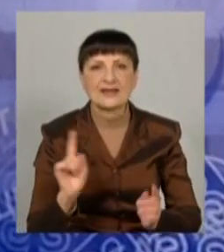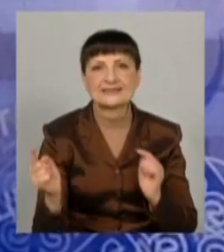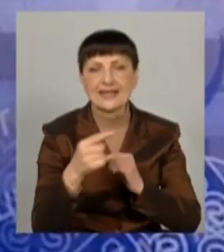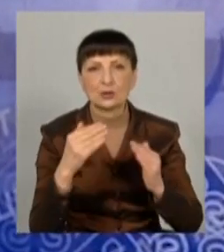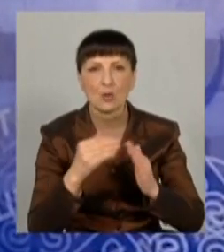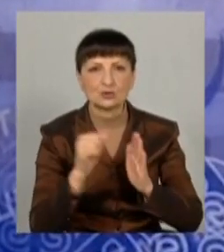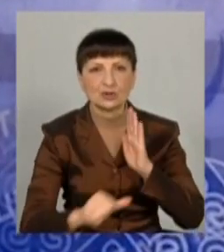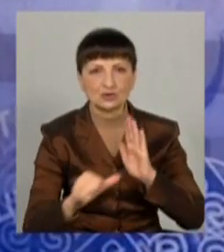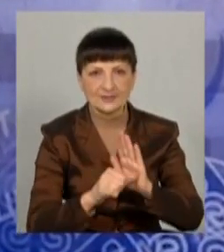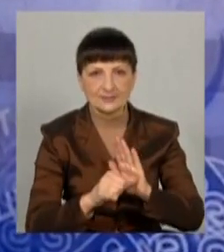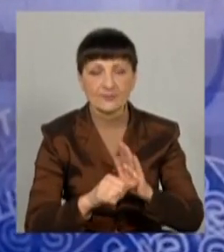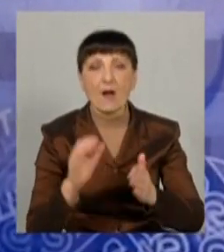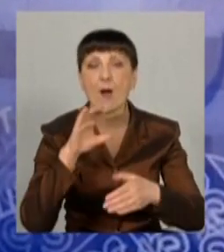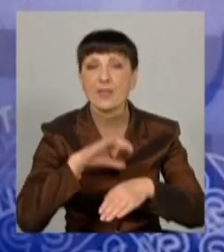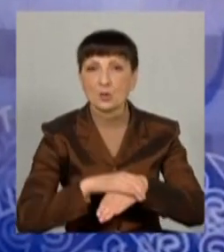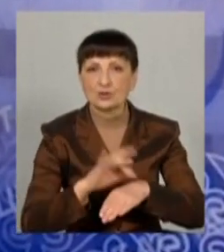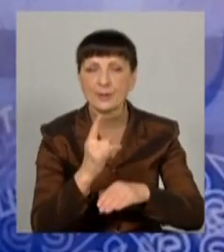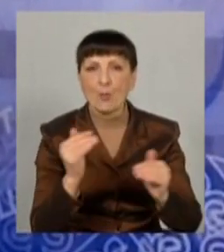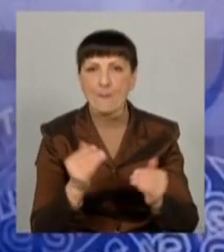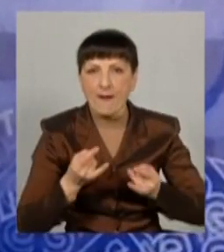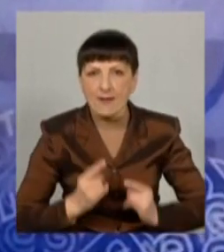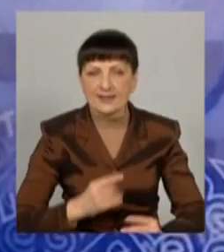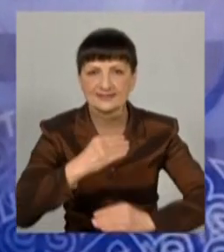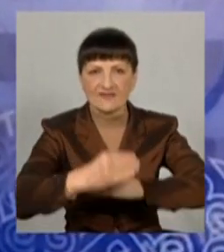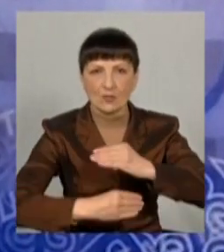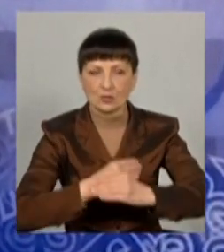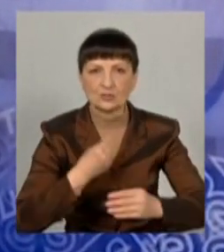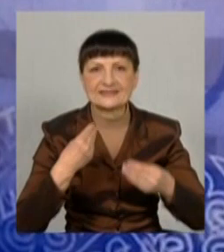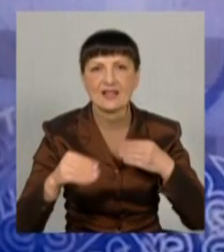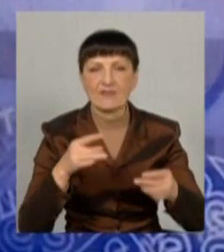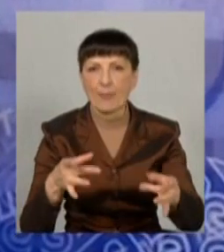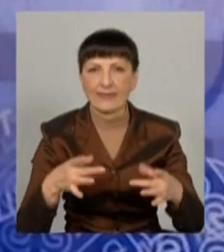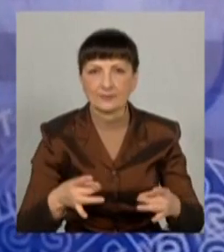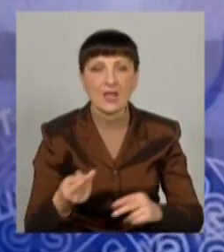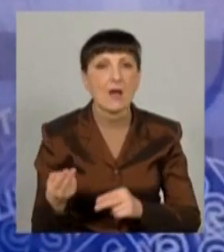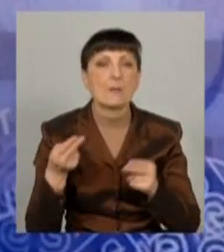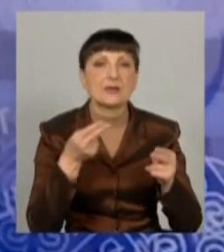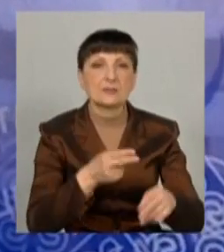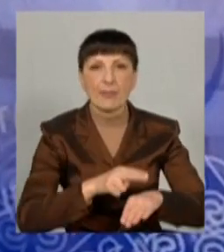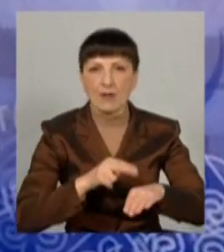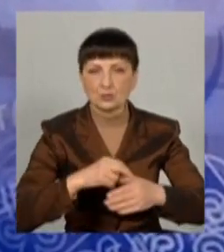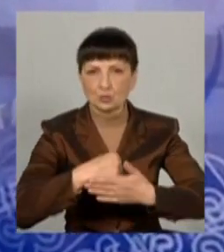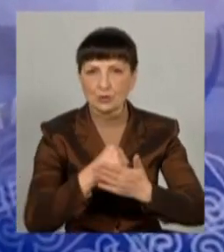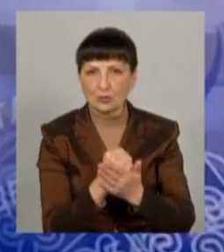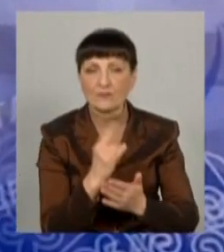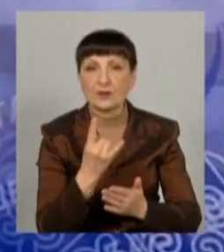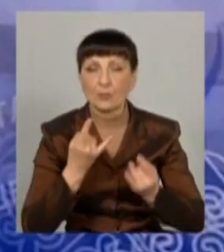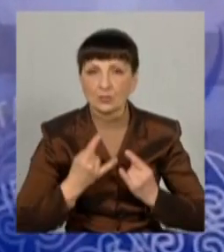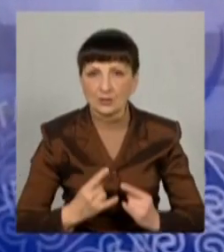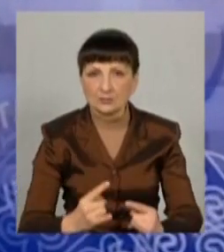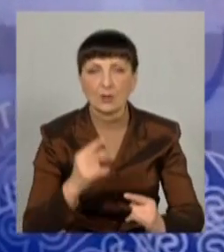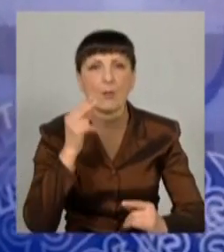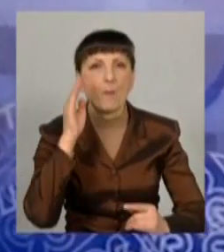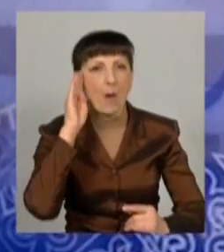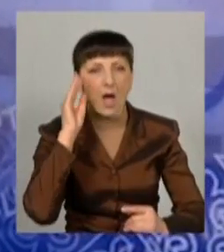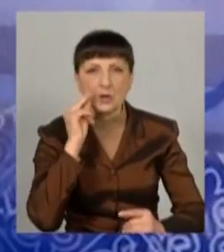66 по улице Надежды обнаружен новорожденный ребенок, завернутый в целлофановый пакет. По прибытию на место происшествия установлен новорожденный ребенок мужского